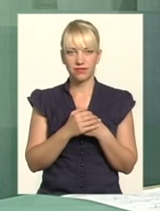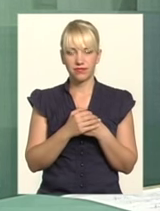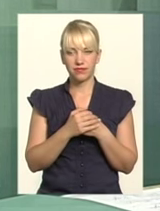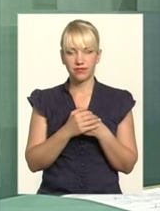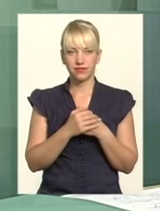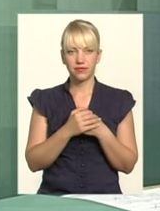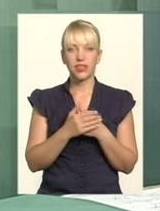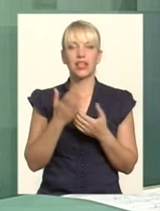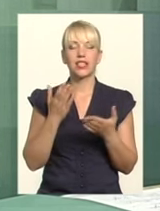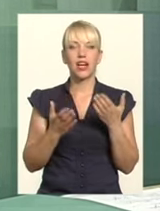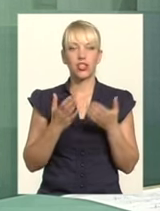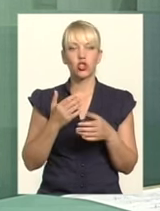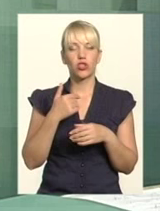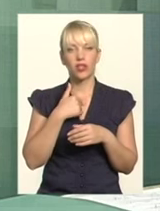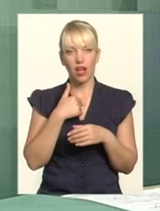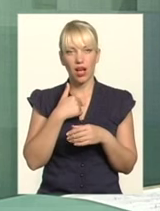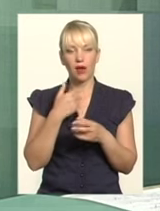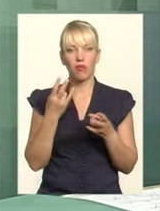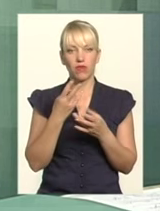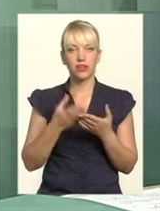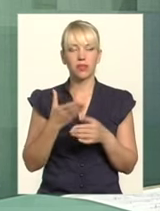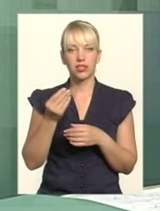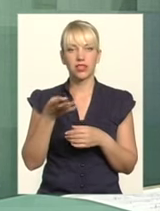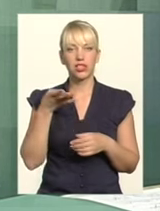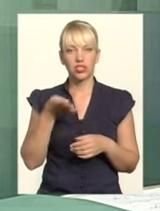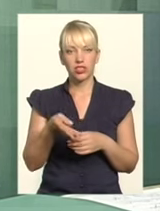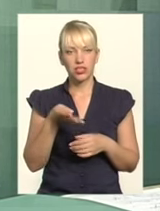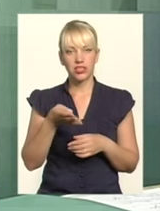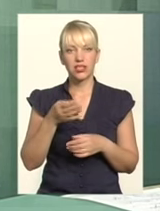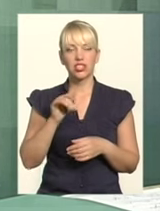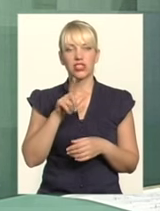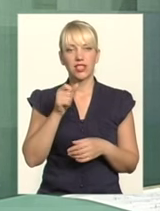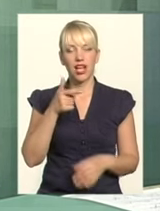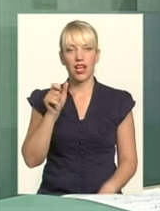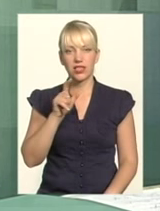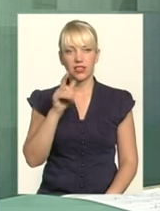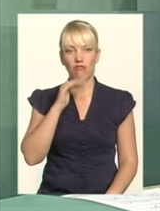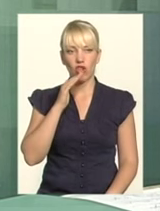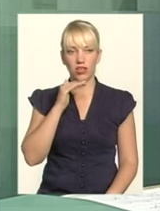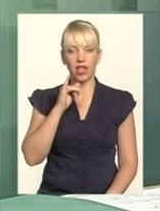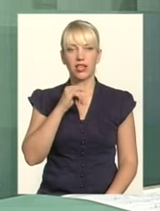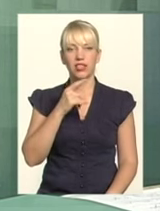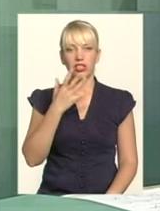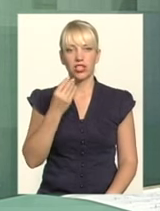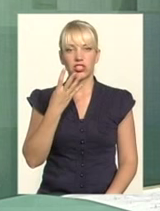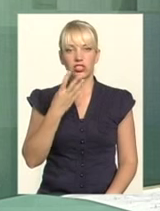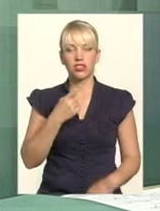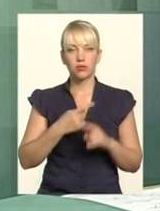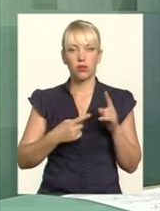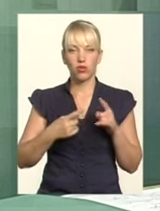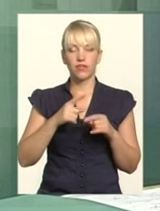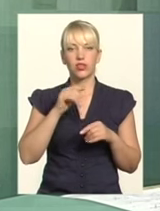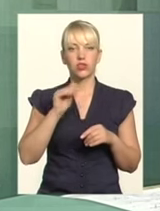далі. І якщо я маю платити в місяць 4 тисячі за газ, вода і ще 4,5 тисячі,